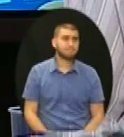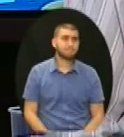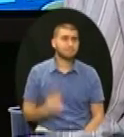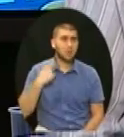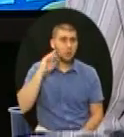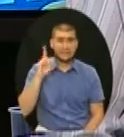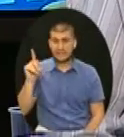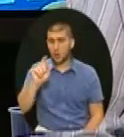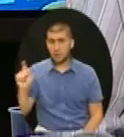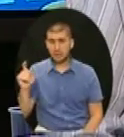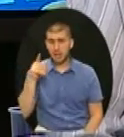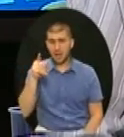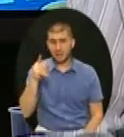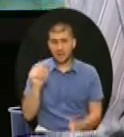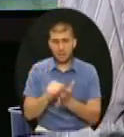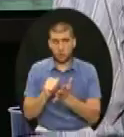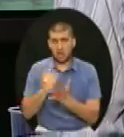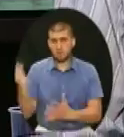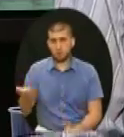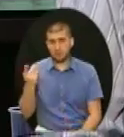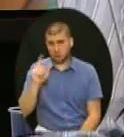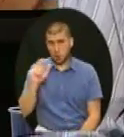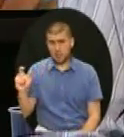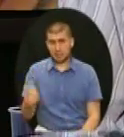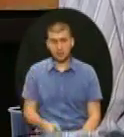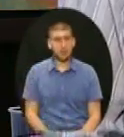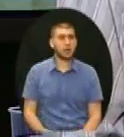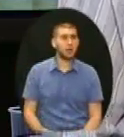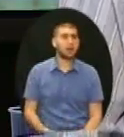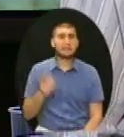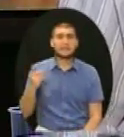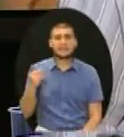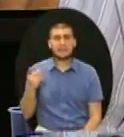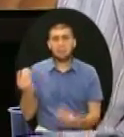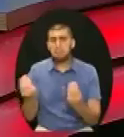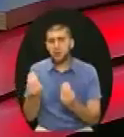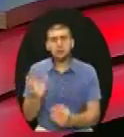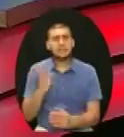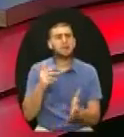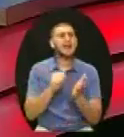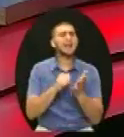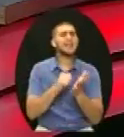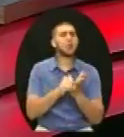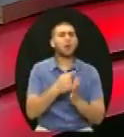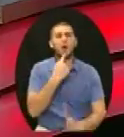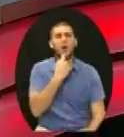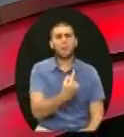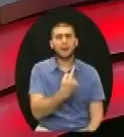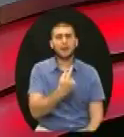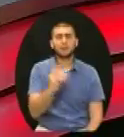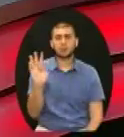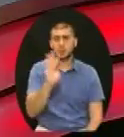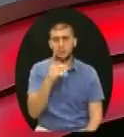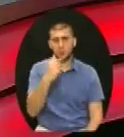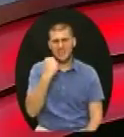לא יודע. זאת כותרת, אתה עיתונאי כל כך הרבה שנים, זאת כותרת? אבל אני שואל אותך, תראי, במשהו, אם העיתון הזה בעצם אומר שנתניהו